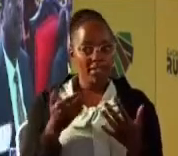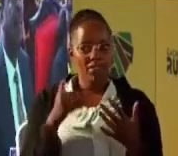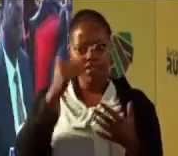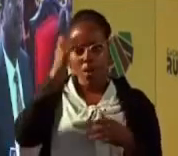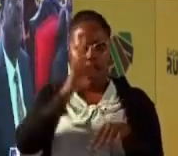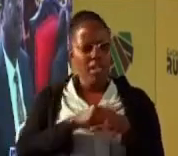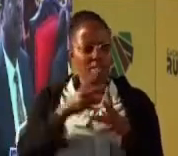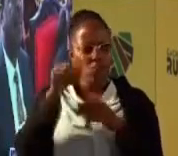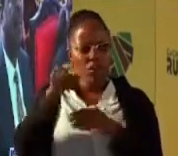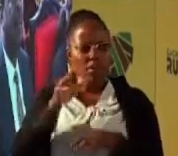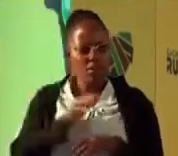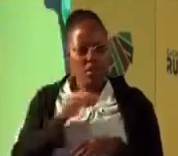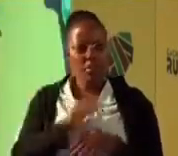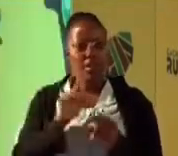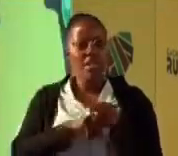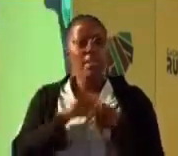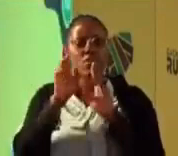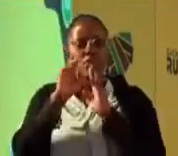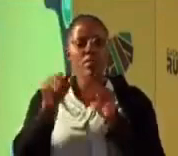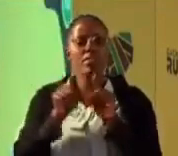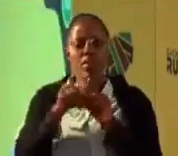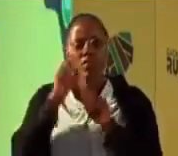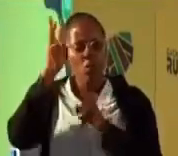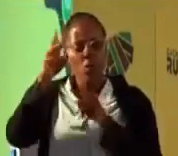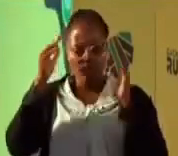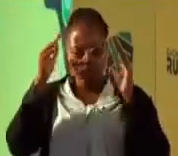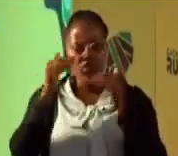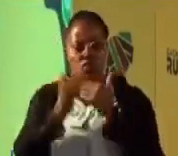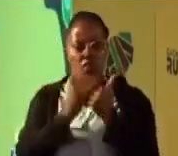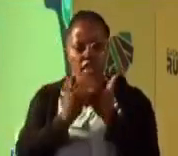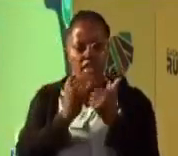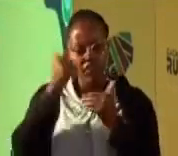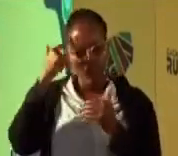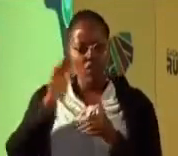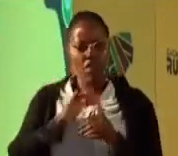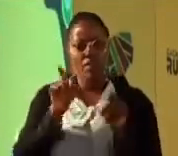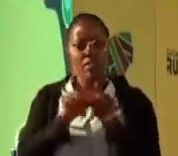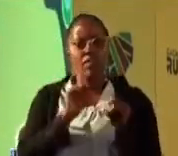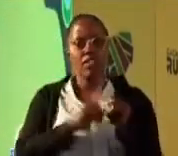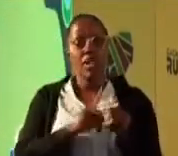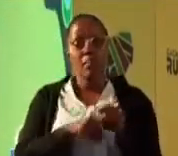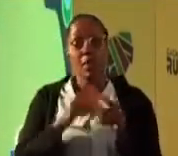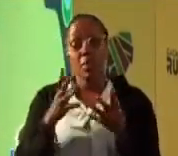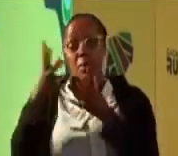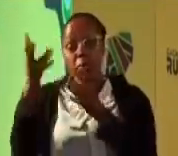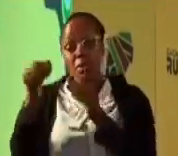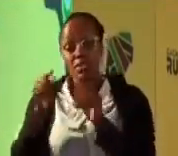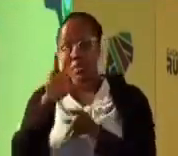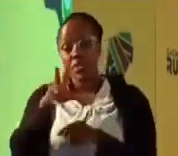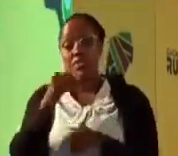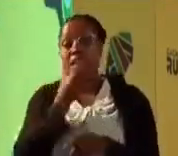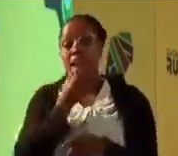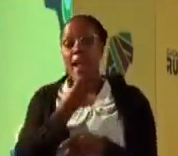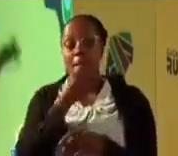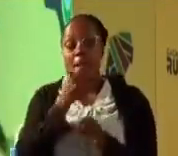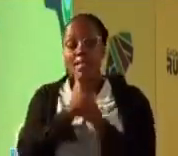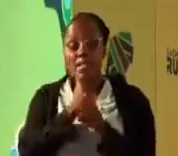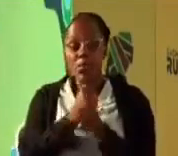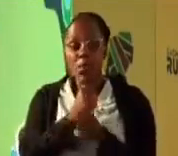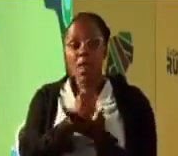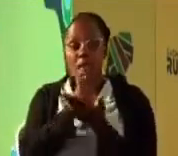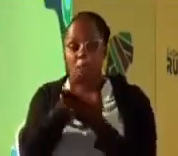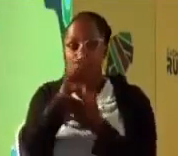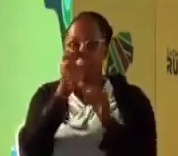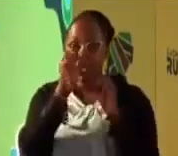Mama ukienda huku ukiripoti paka ashughulike maisha ya wamama. Yes. Ukienda kwa huku ukipata mwanaume hakuna chenye